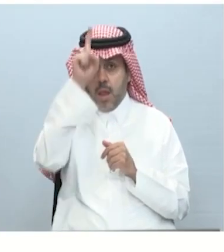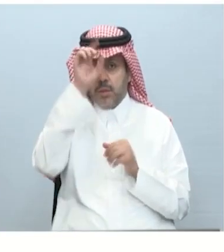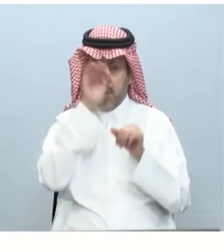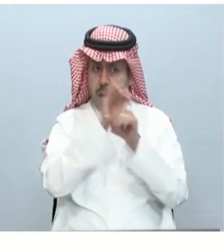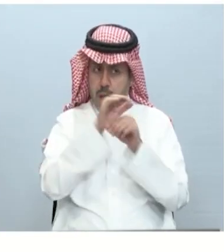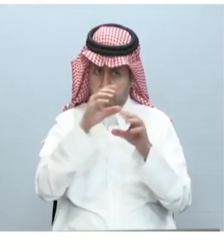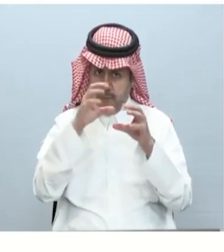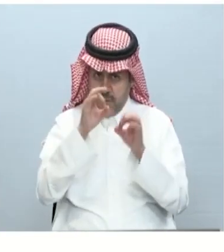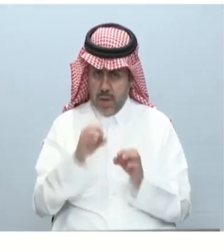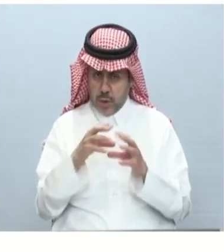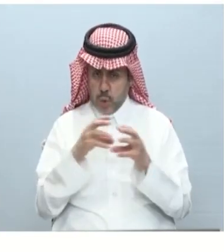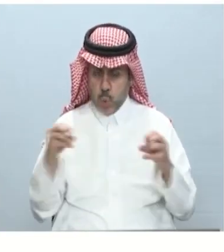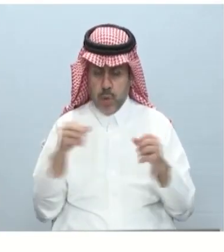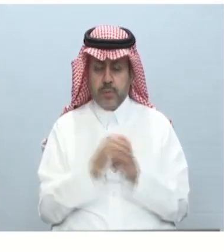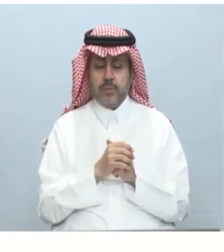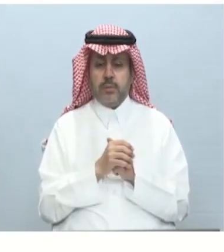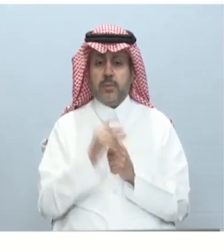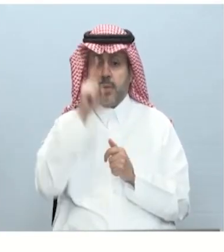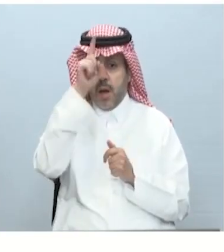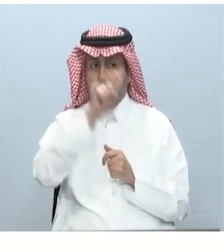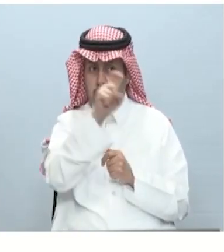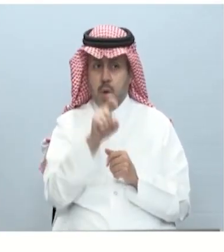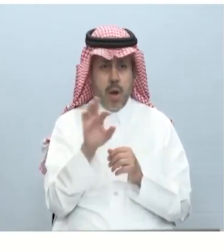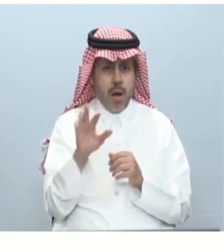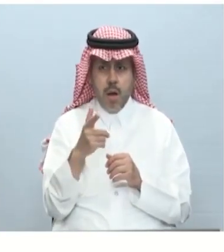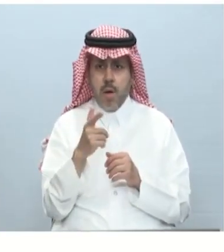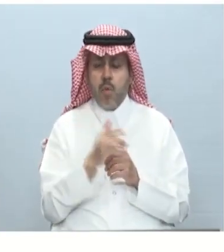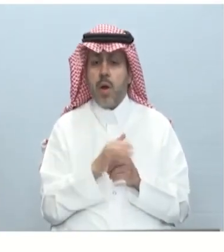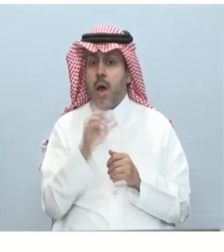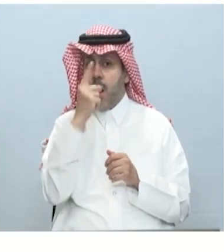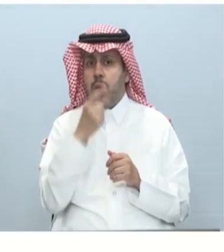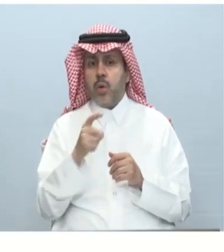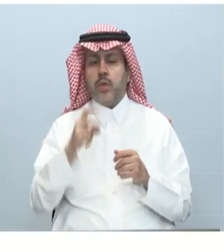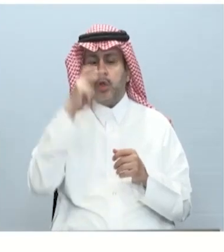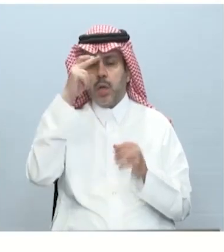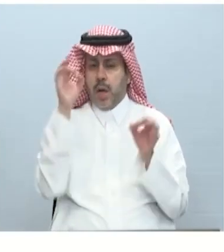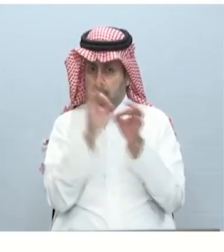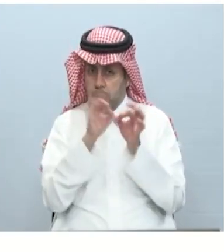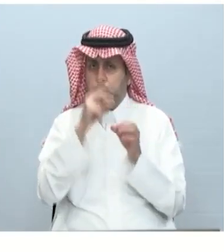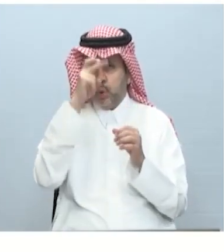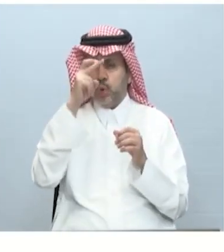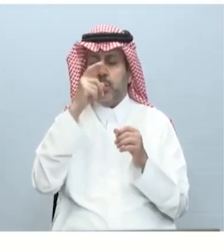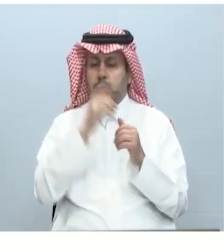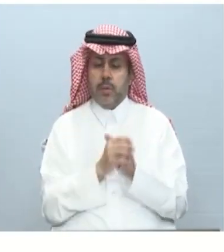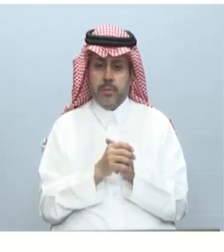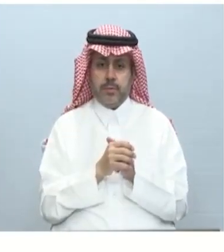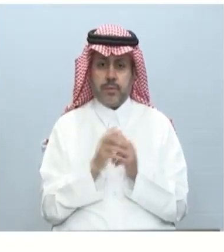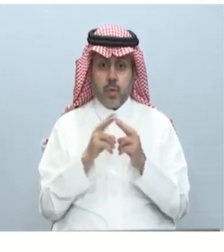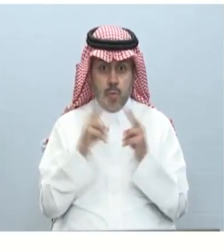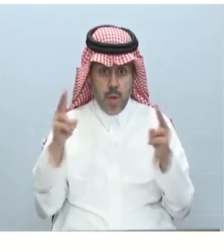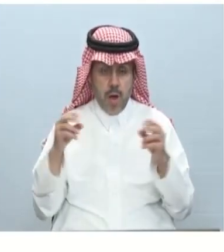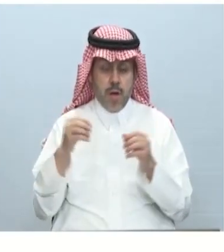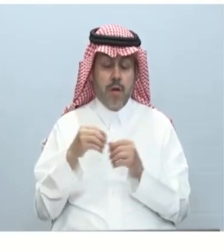عبادي عني فاني قريب اجيب دعوه الداعي اذا دعان وايضا ما يبين على فضل هذا هذا الدعاء